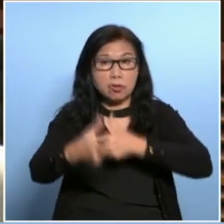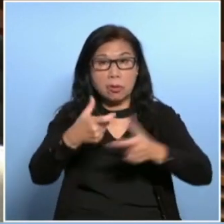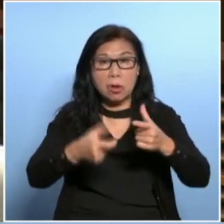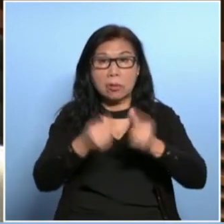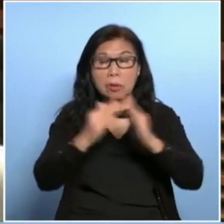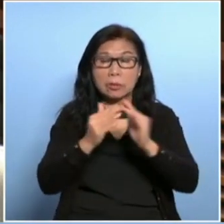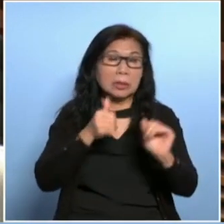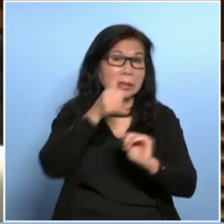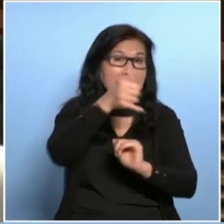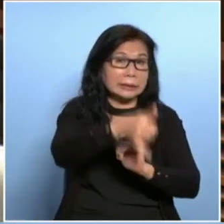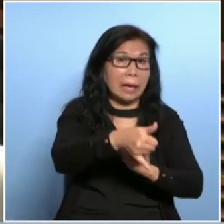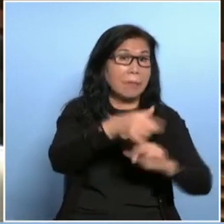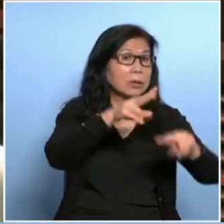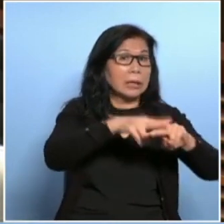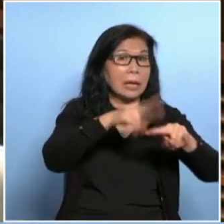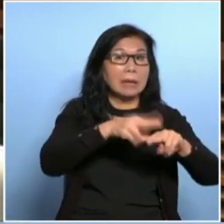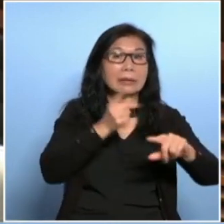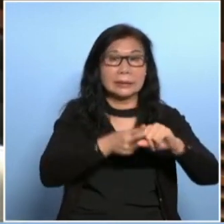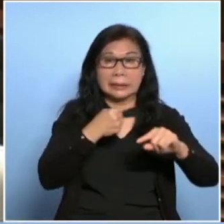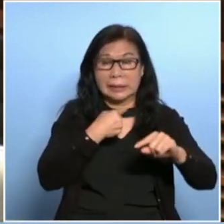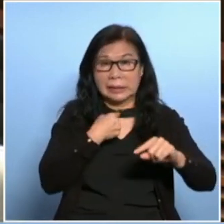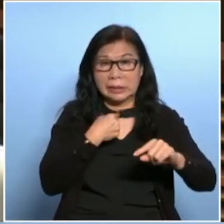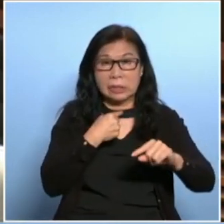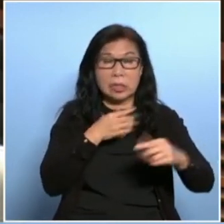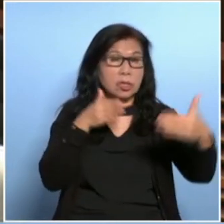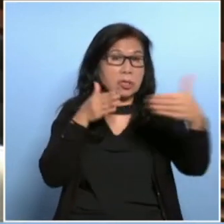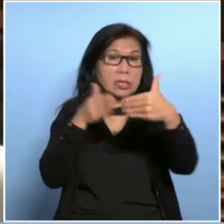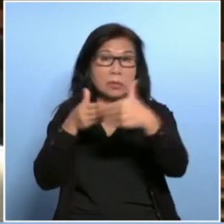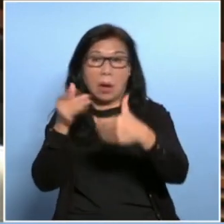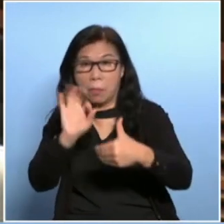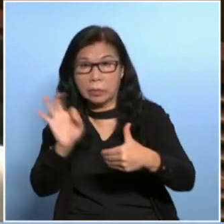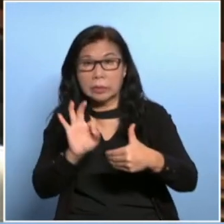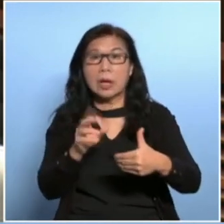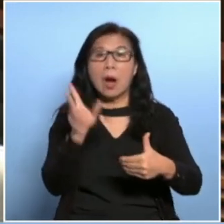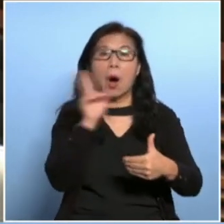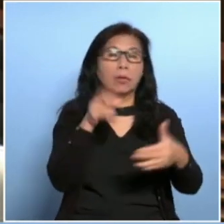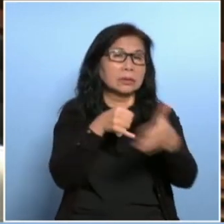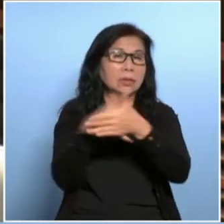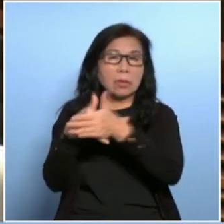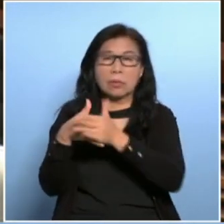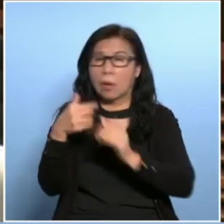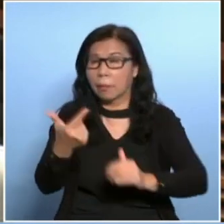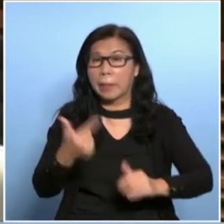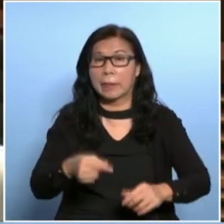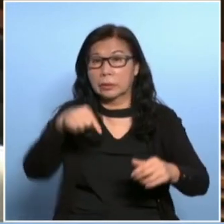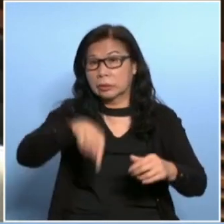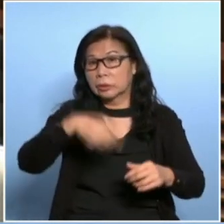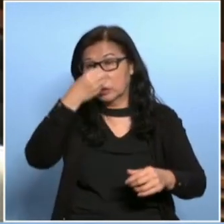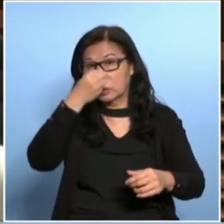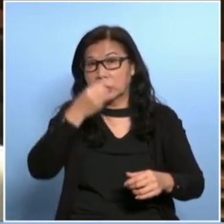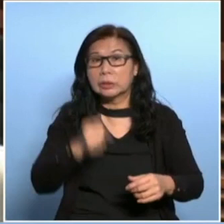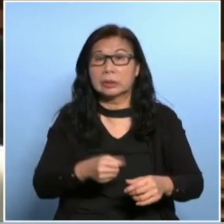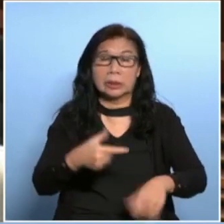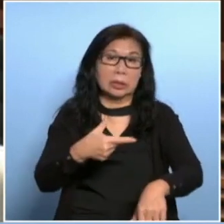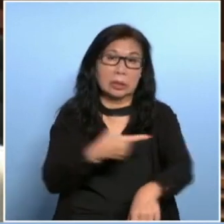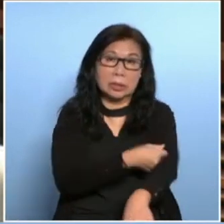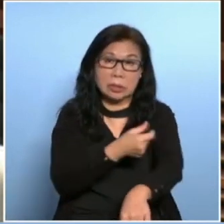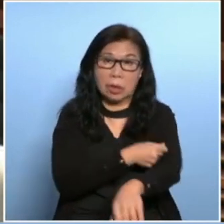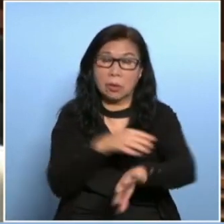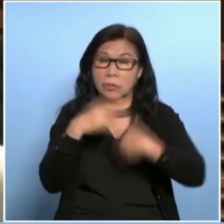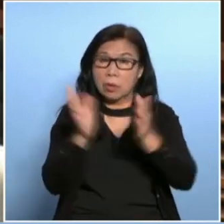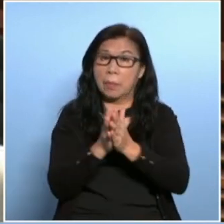不可以進去裡面做真真正正的接觸，是很大的障礙來的。現在香港的接種率已